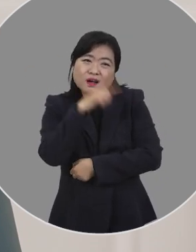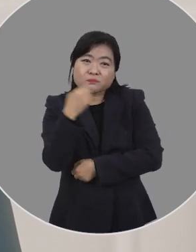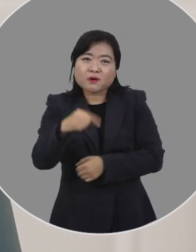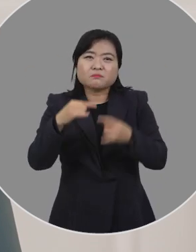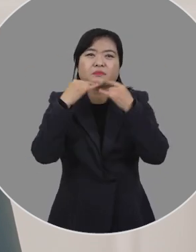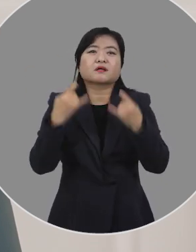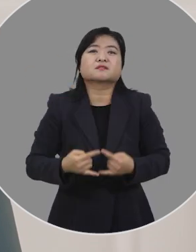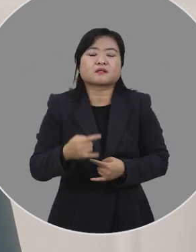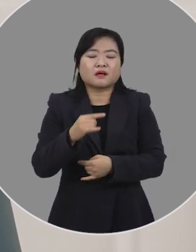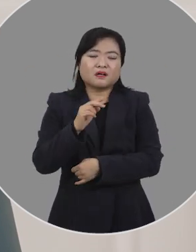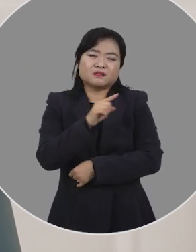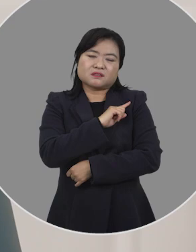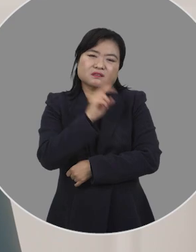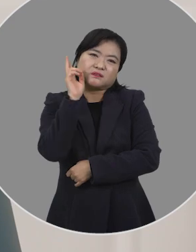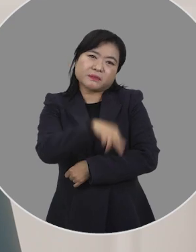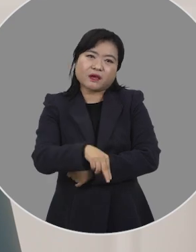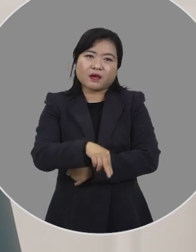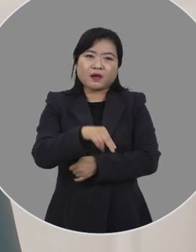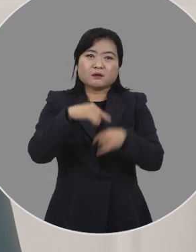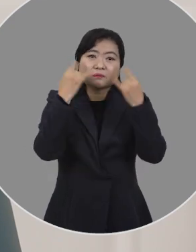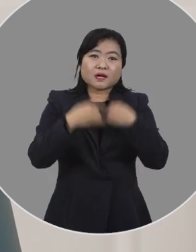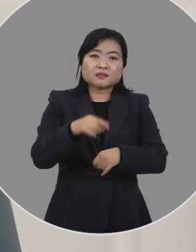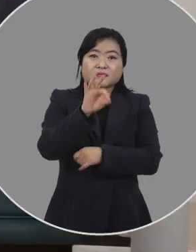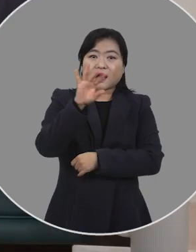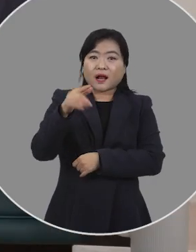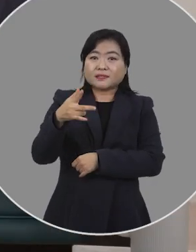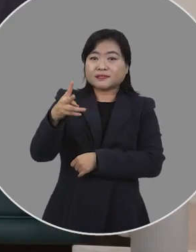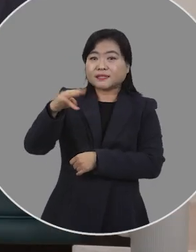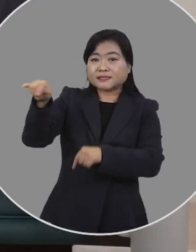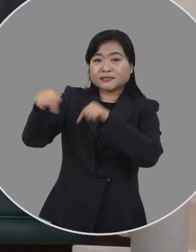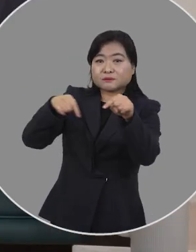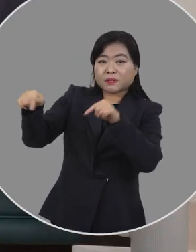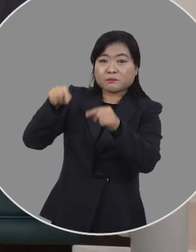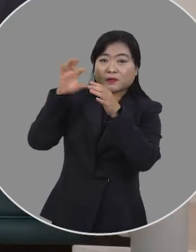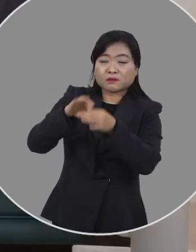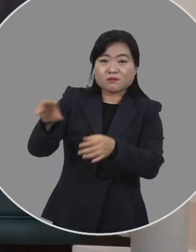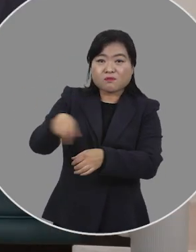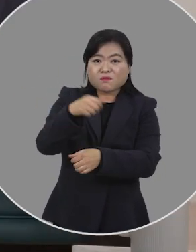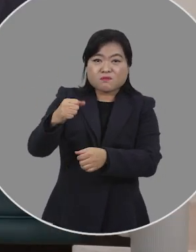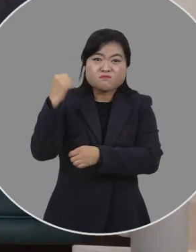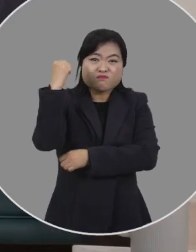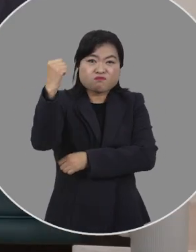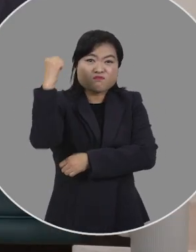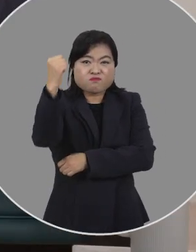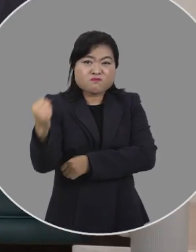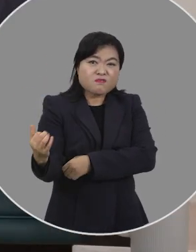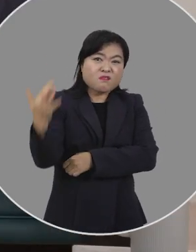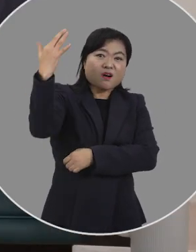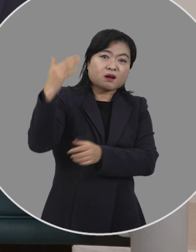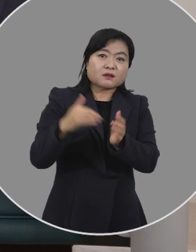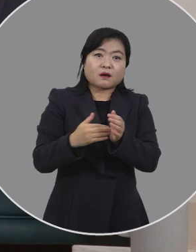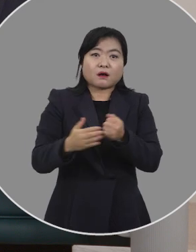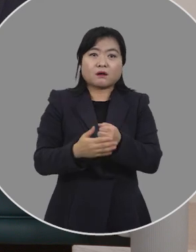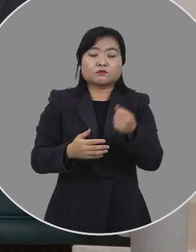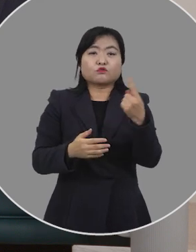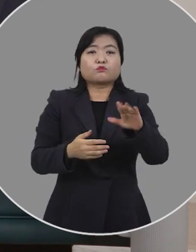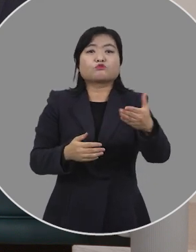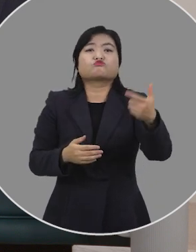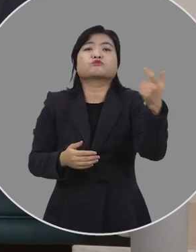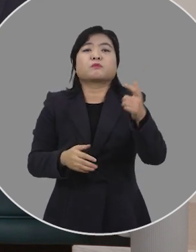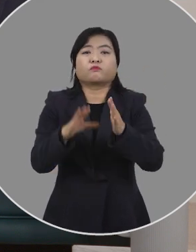사실 프랑스였죠. 프랑스가 알제리 지배하면서 봉기가 일어나니까 60년대 얘기예요. 옛날 얘기도 아니고.